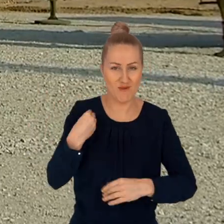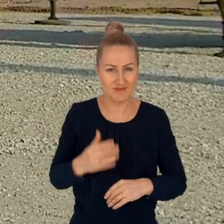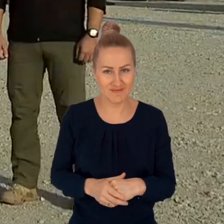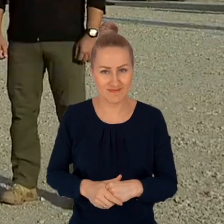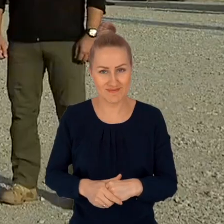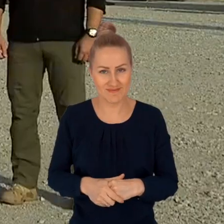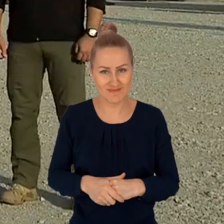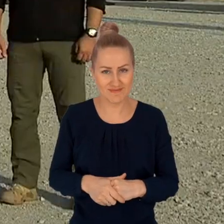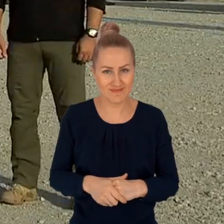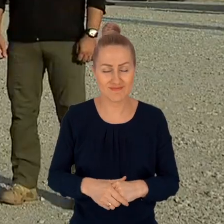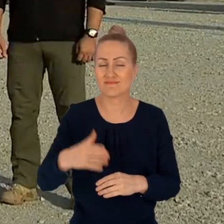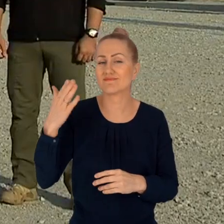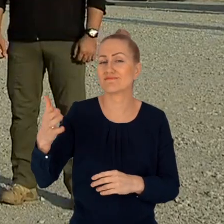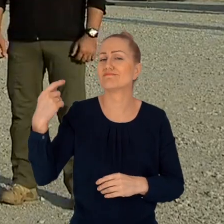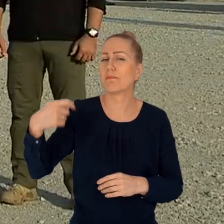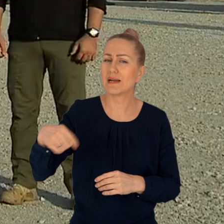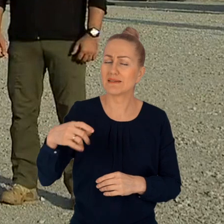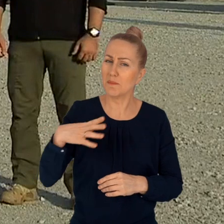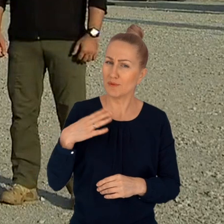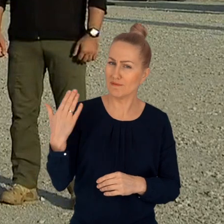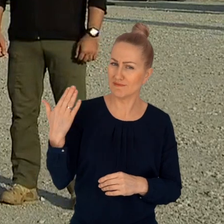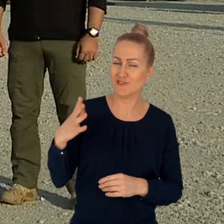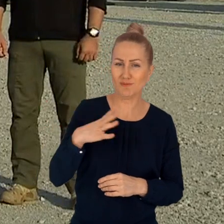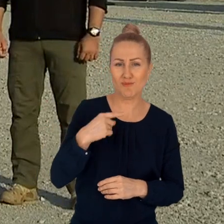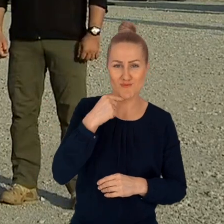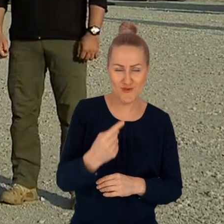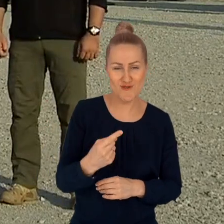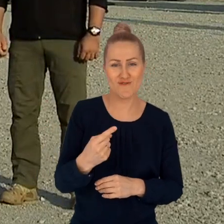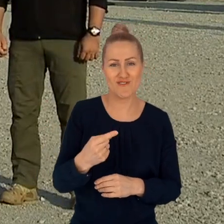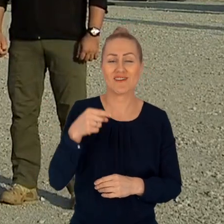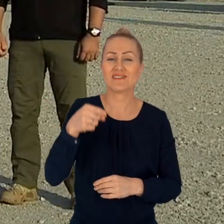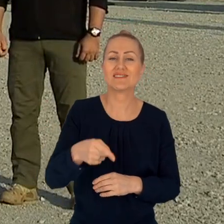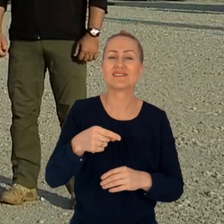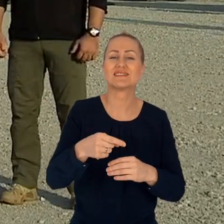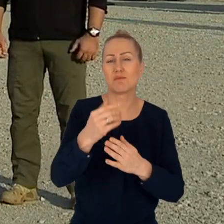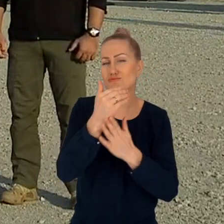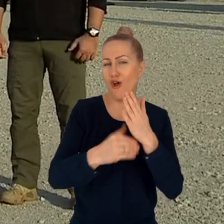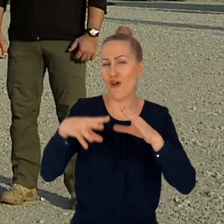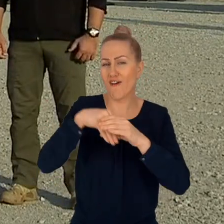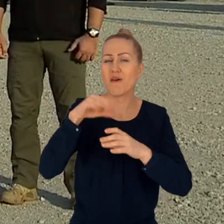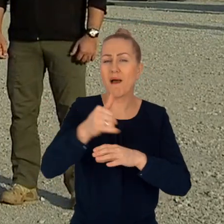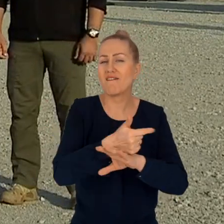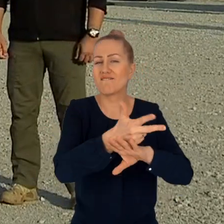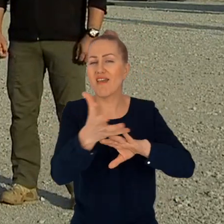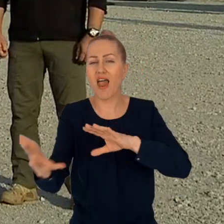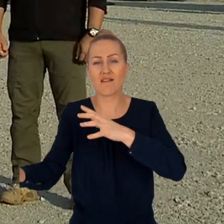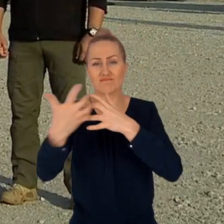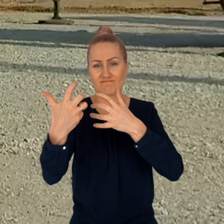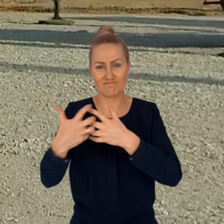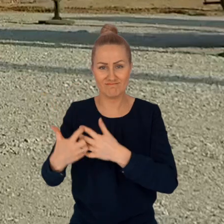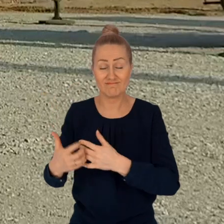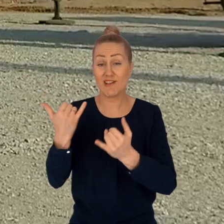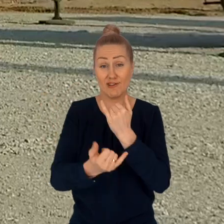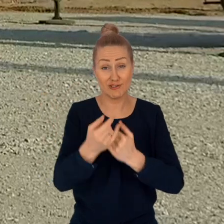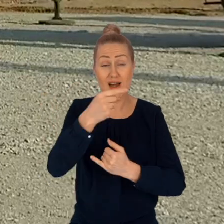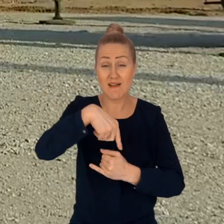prezydent wspomniał o tym, że ten system jest sieciocentryczny, a więc kiedy dołączymy do tego